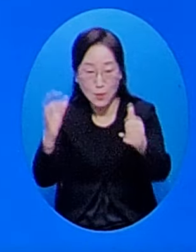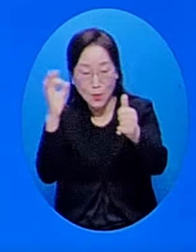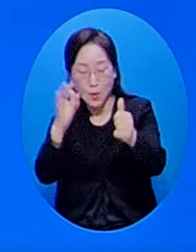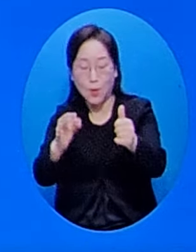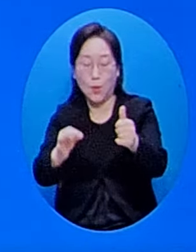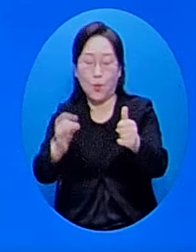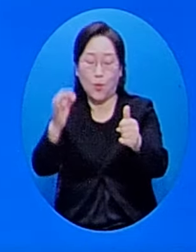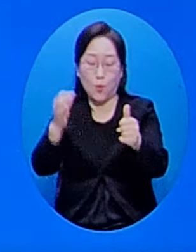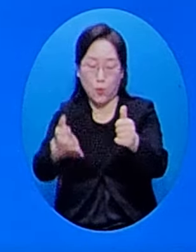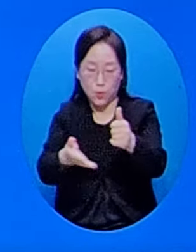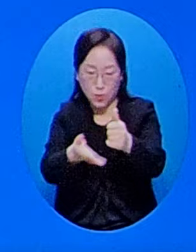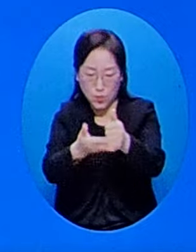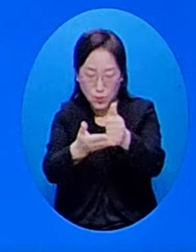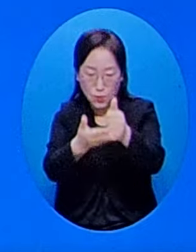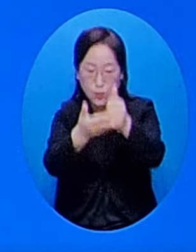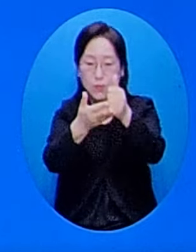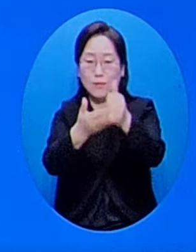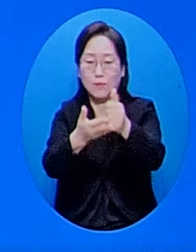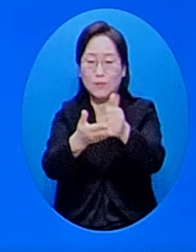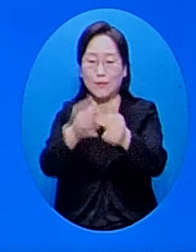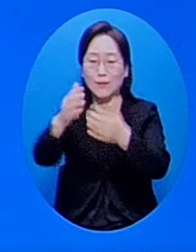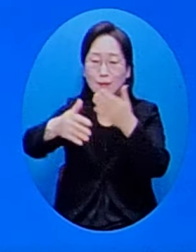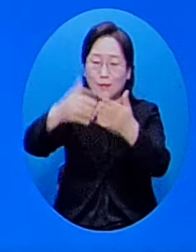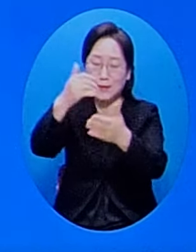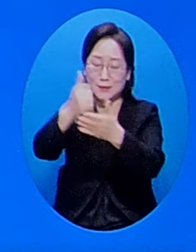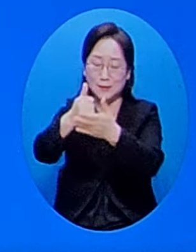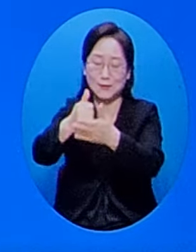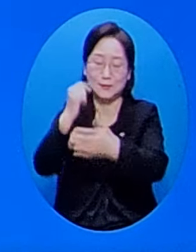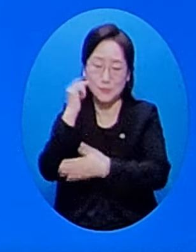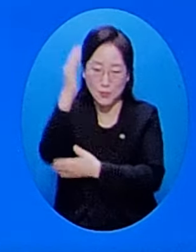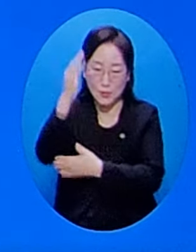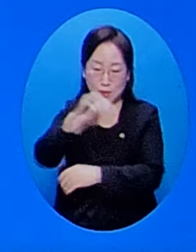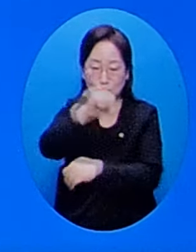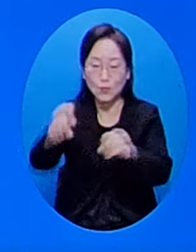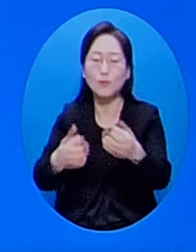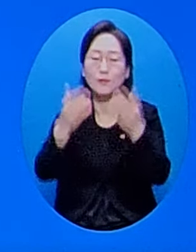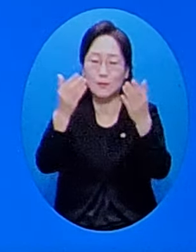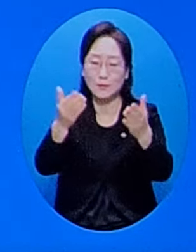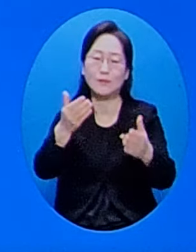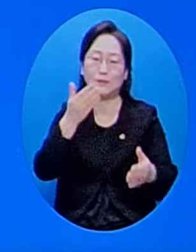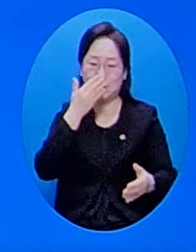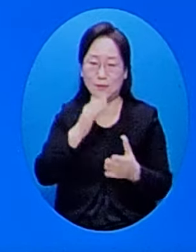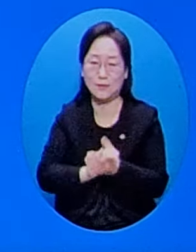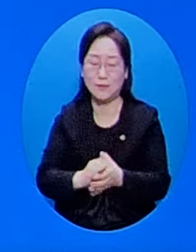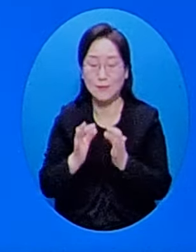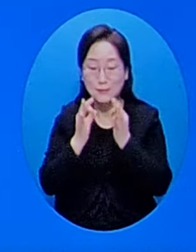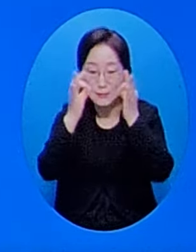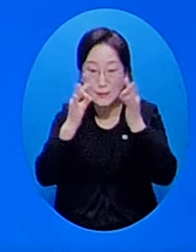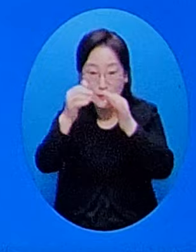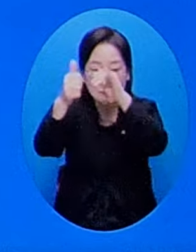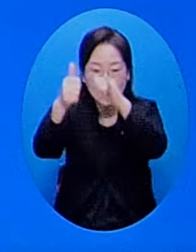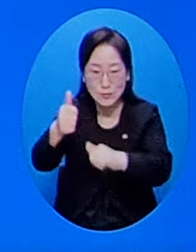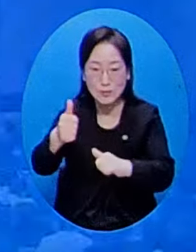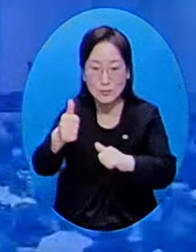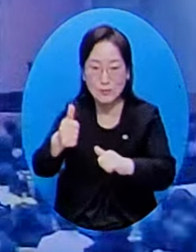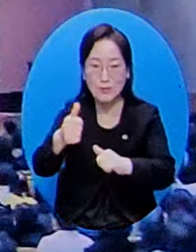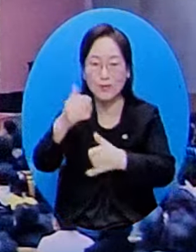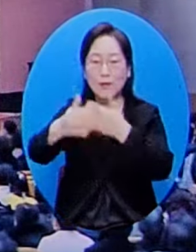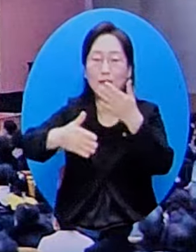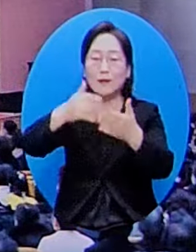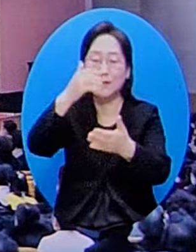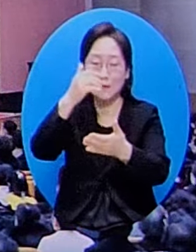되고 우리가 믿는 하나님께 영광을 돌리게 될 것입니다. 최선을 다해서 충성하신 암으로 하나님께